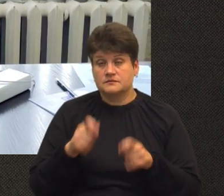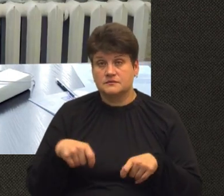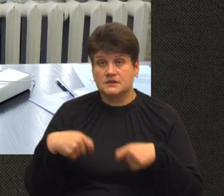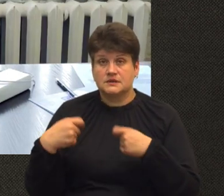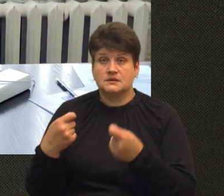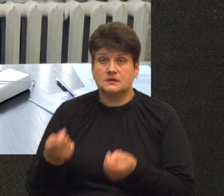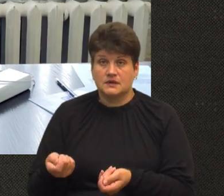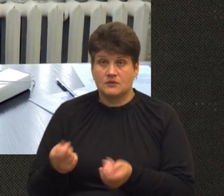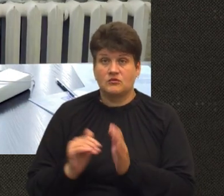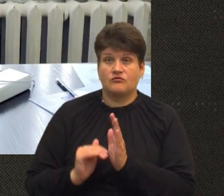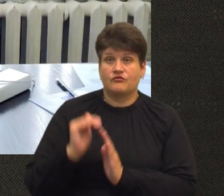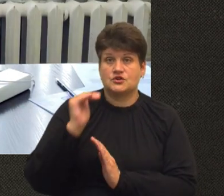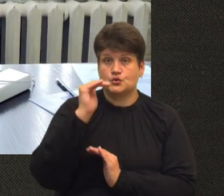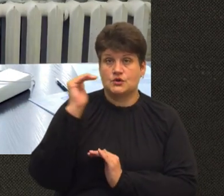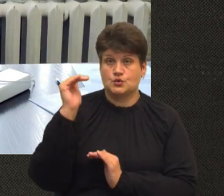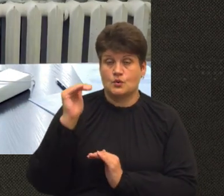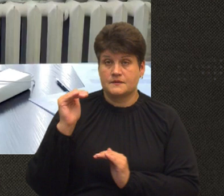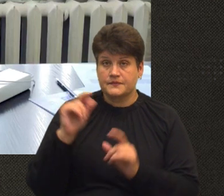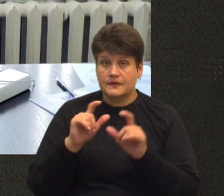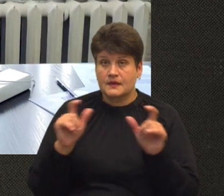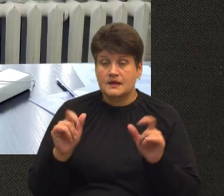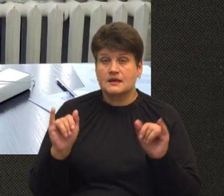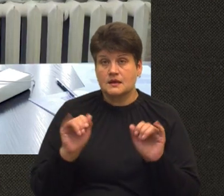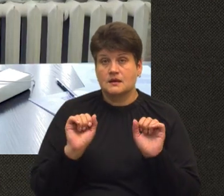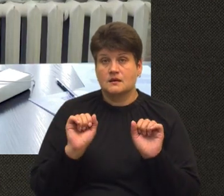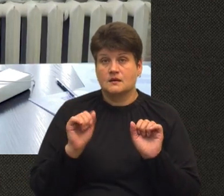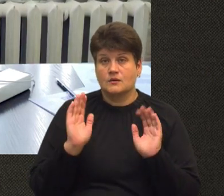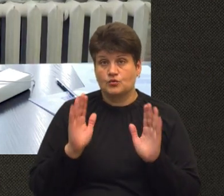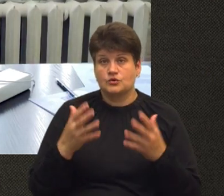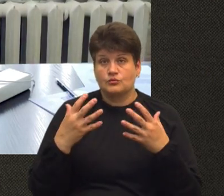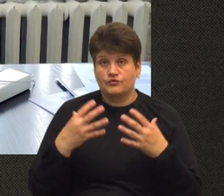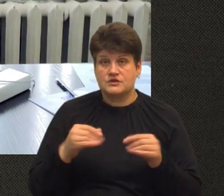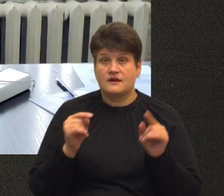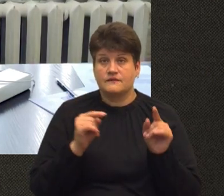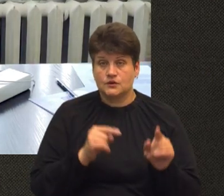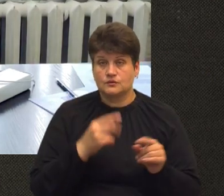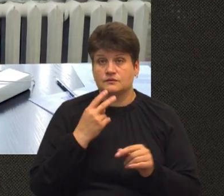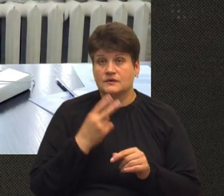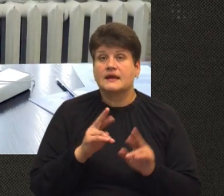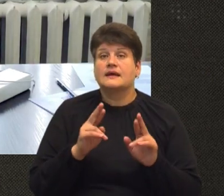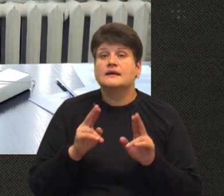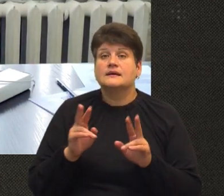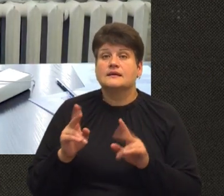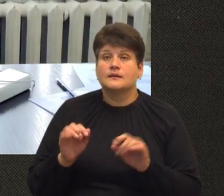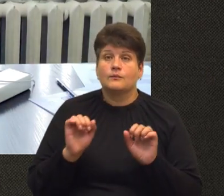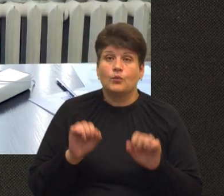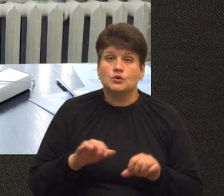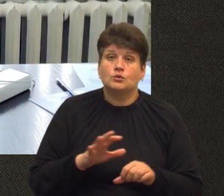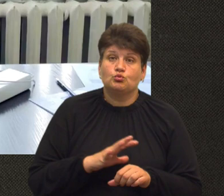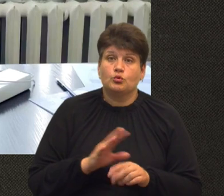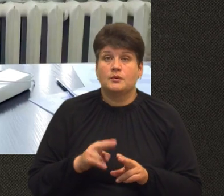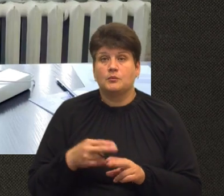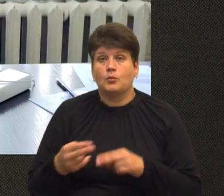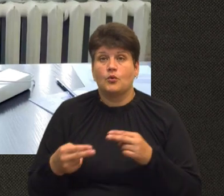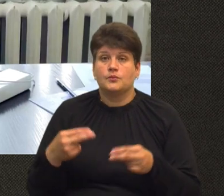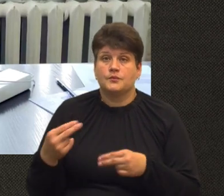пише стоячим органом і будемо вже від того відштовхуватися яким чином можна було би відшкодовувати